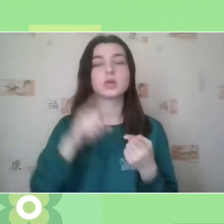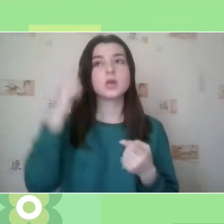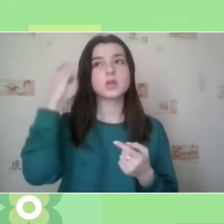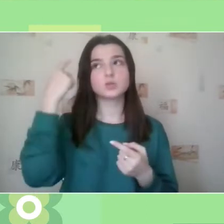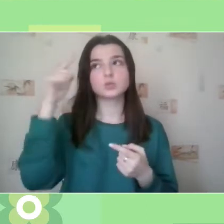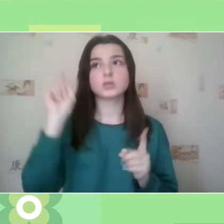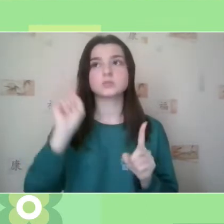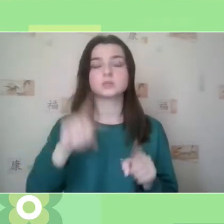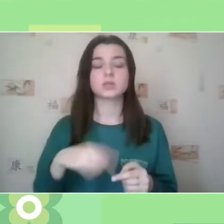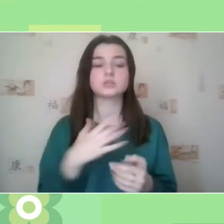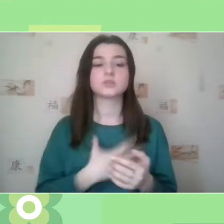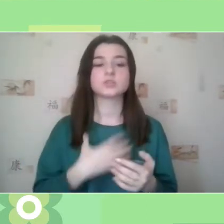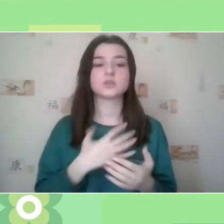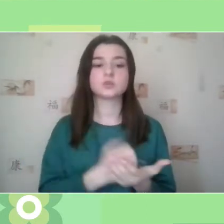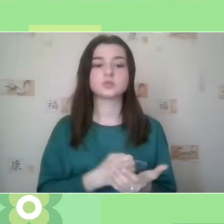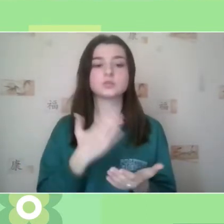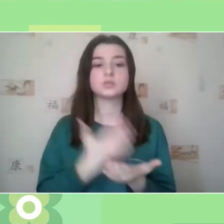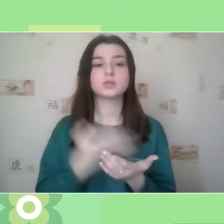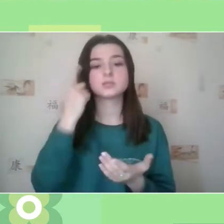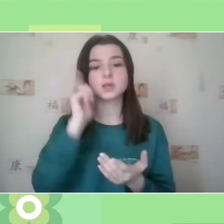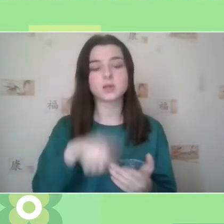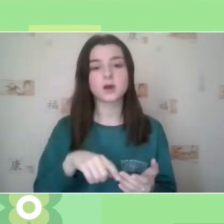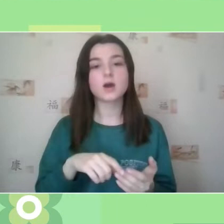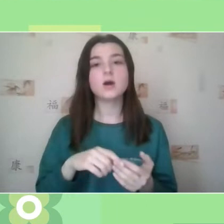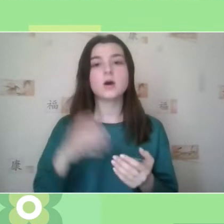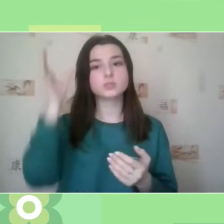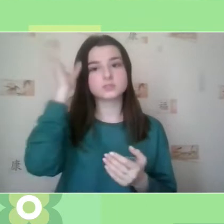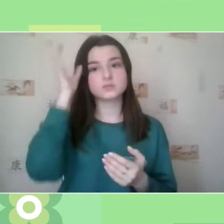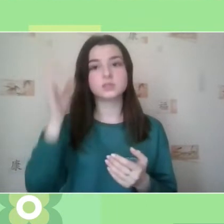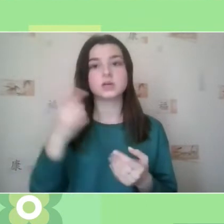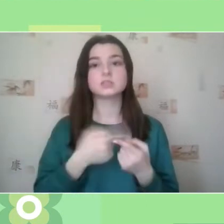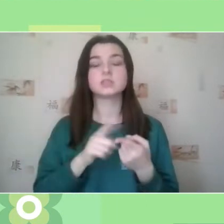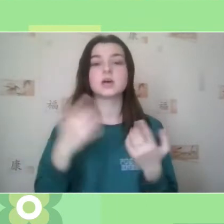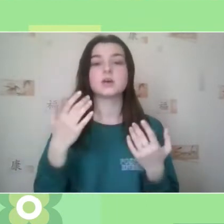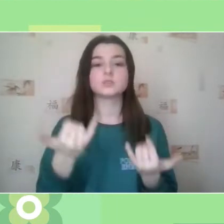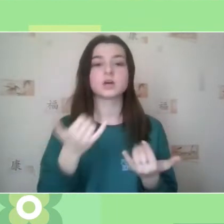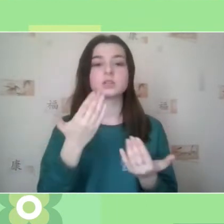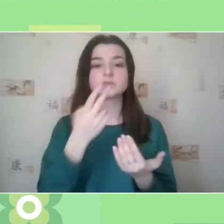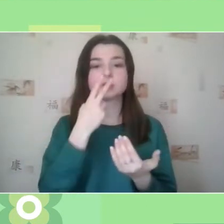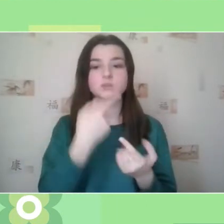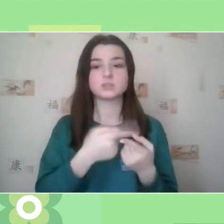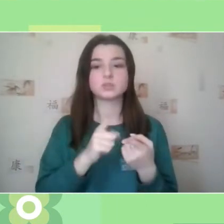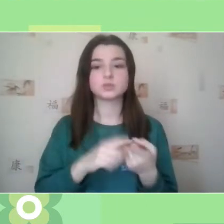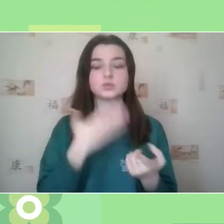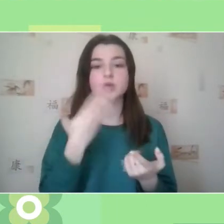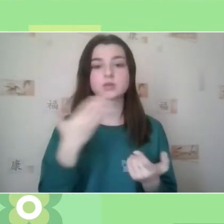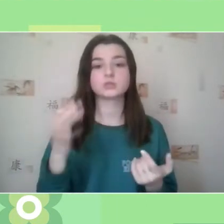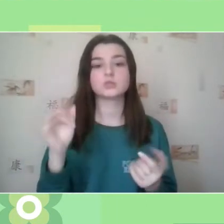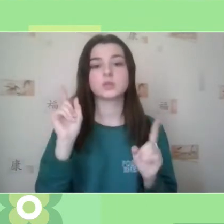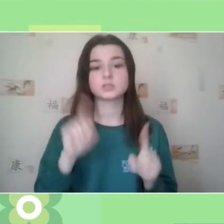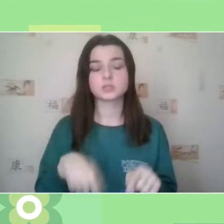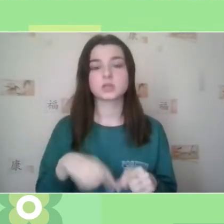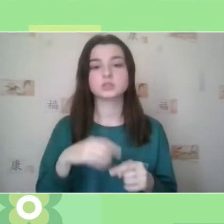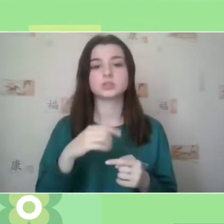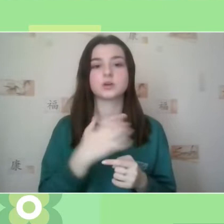серйозний ресурс. Є знання, освіта. Ви зараз проходите цю лекцію, це вже ресурс, який ви отримуєте. Далі перейдемо до матеріальних ресурсів